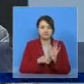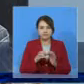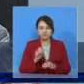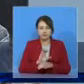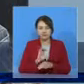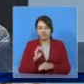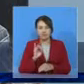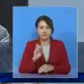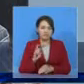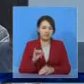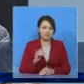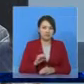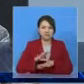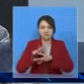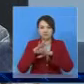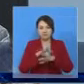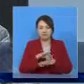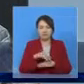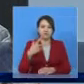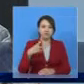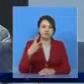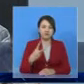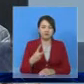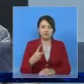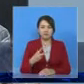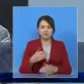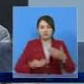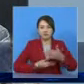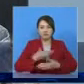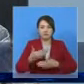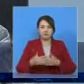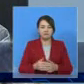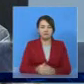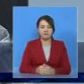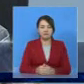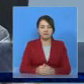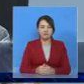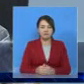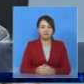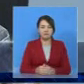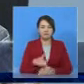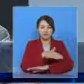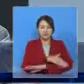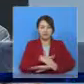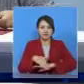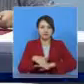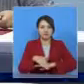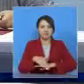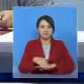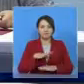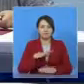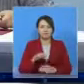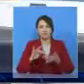транзитные перевозчики и 32 пешехода, проходившие через границу. В